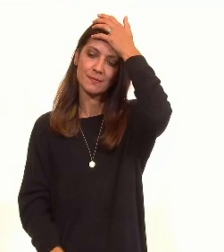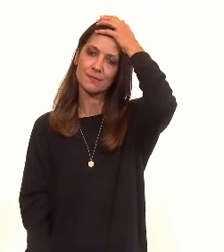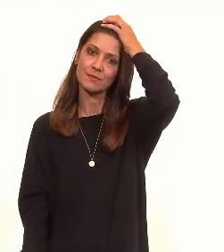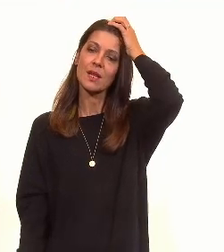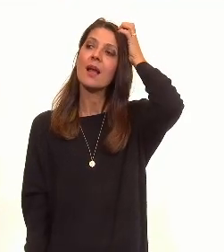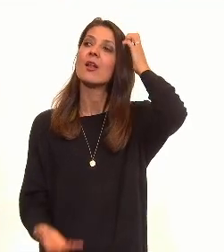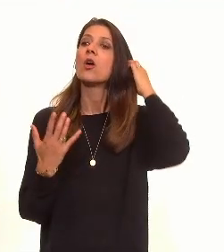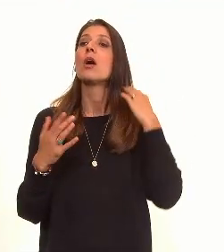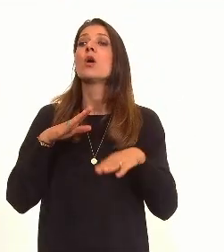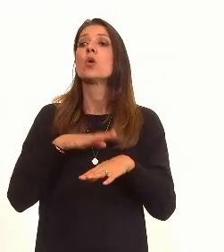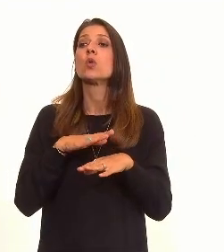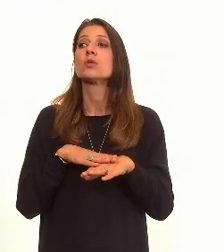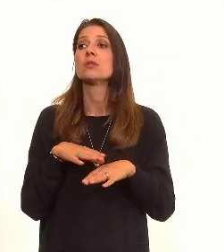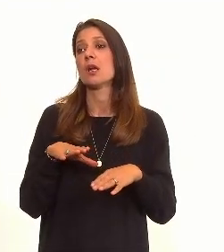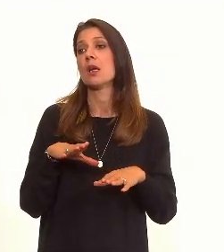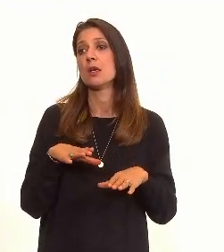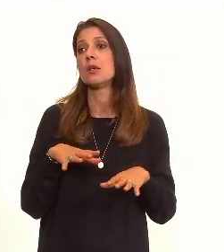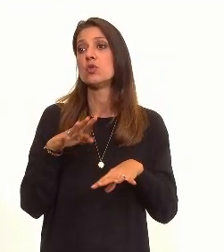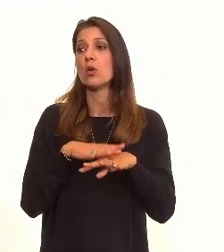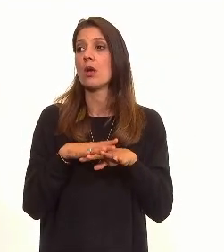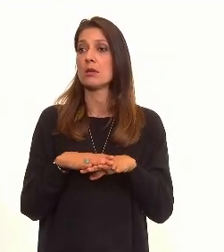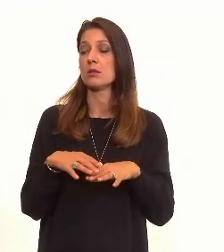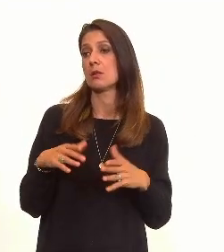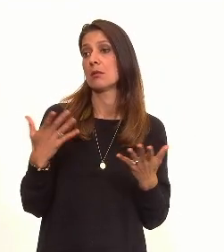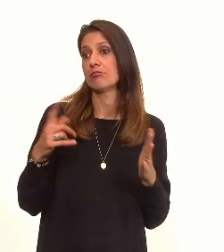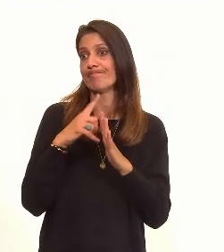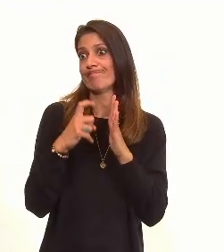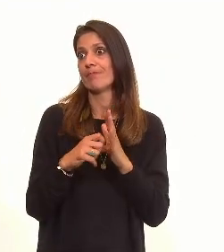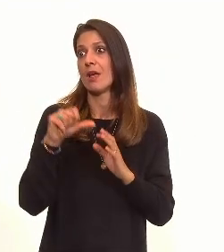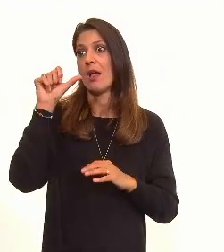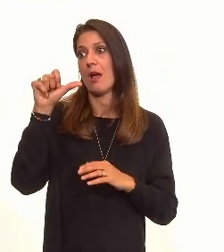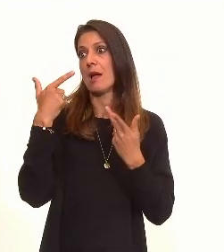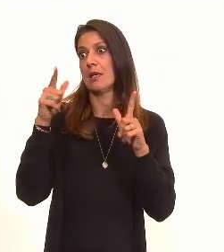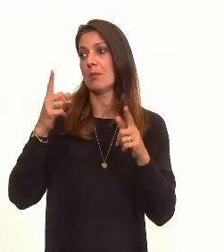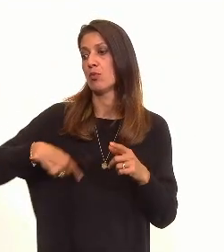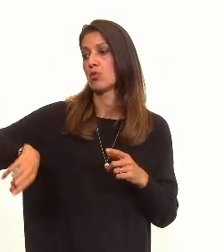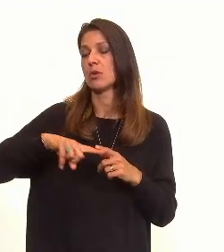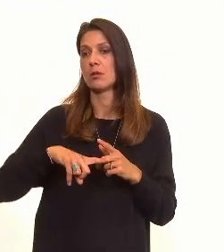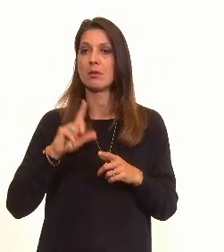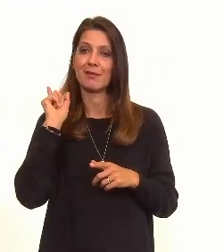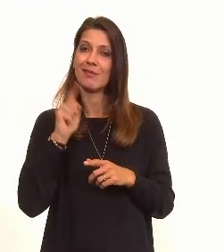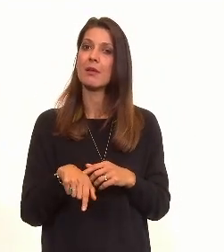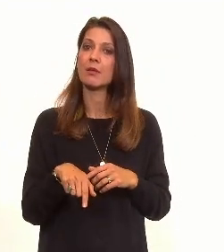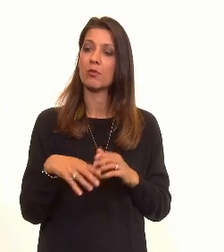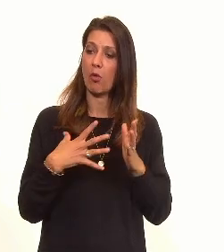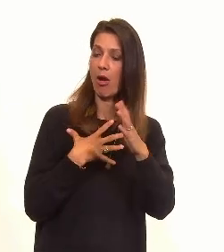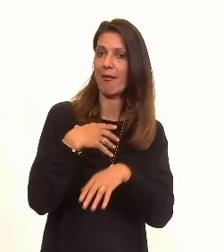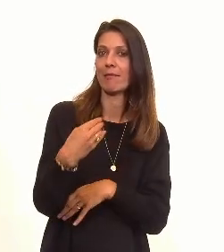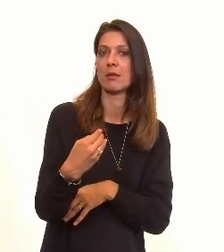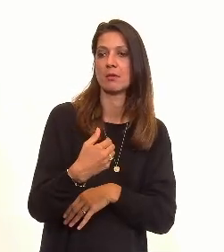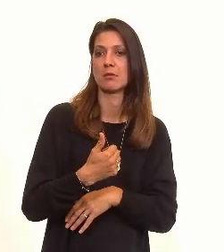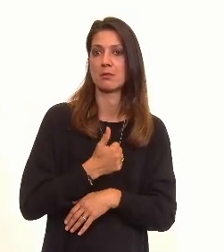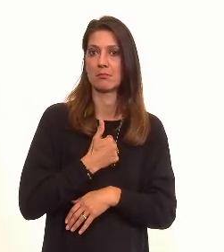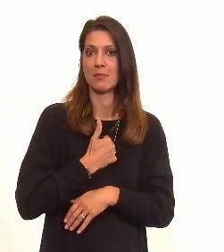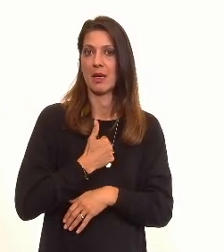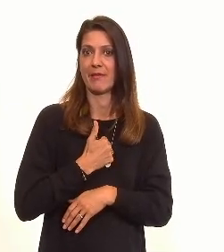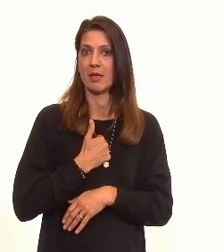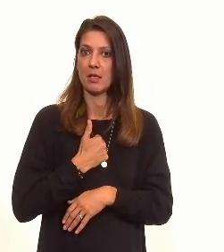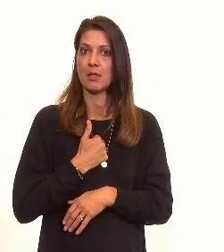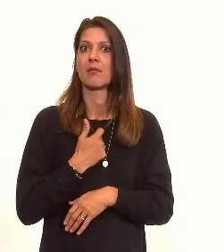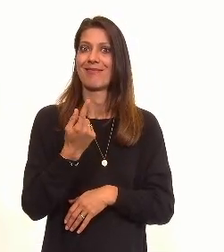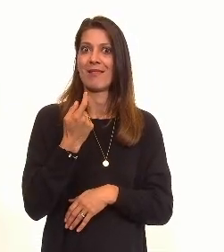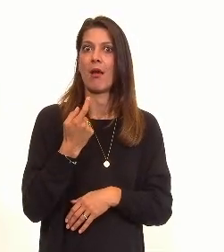tu racontes. En fait, le maire m'a parlé des conseils de quartier pour tous les habitants. Ils peuvent donner un avis et faire des propositions sur la vie dans la ville.